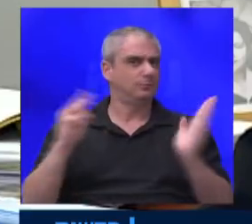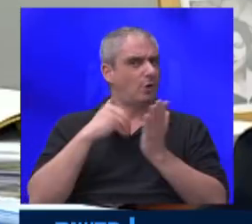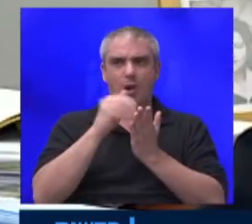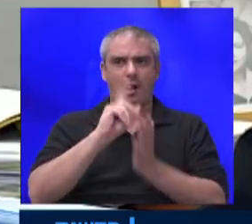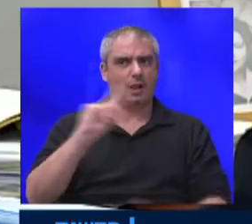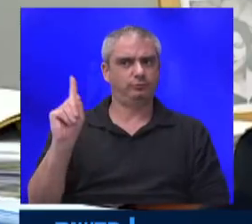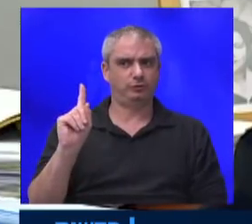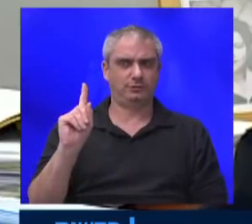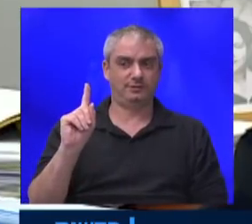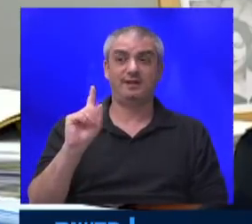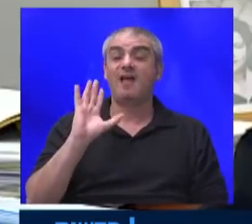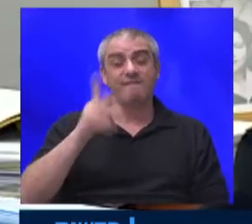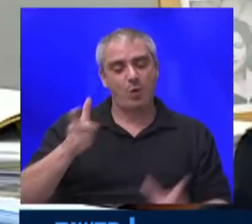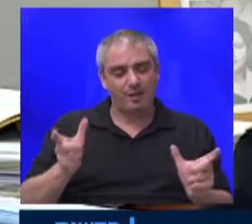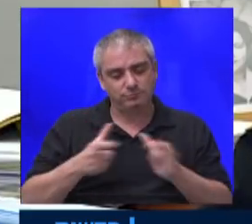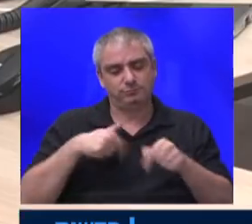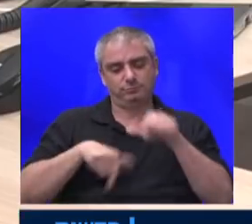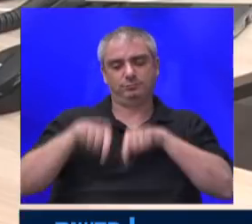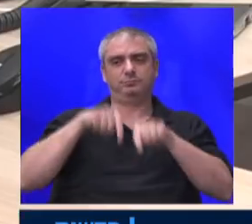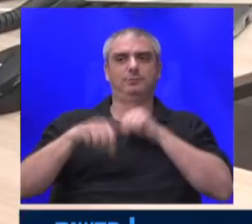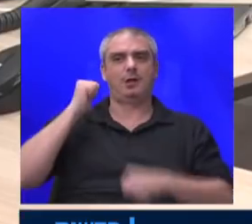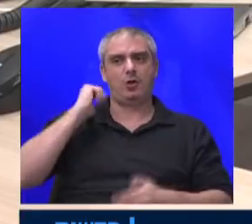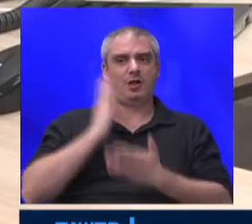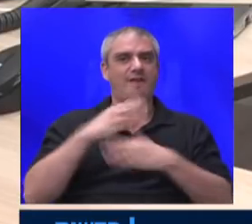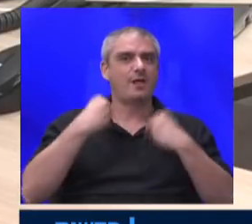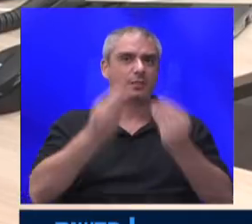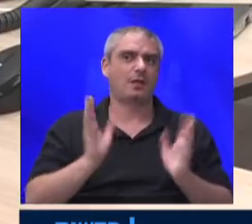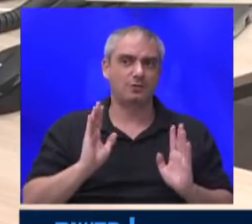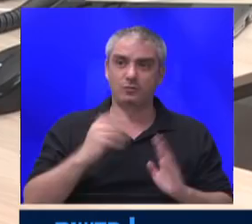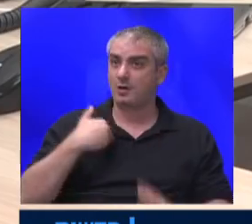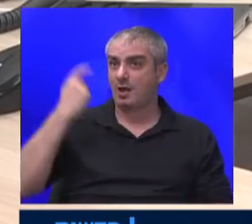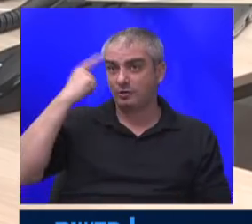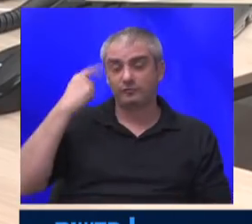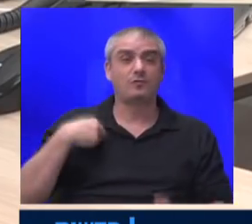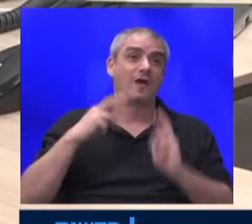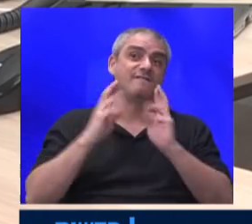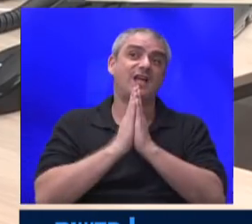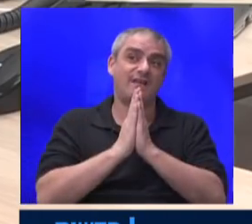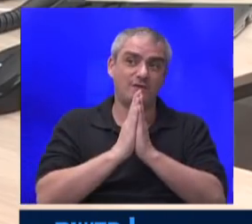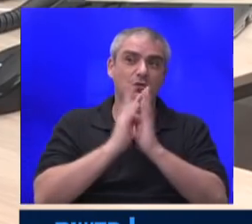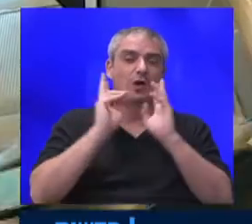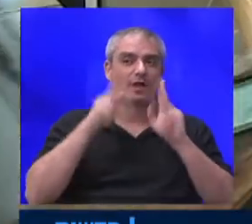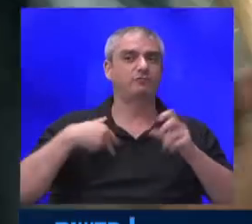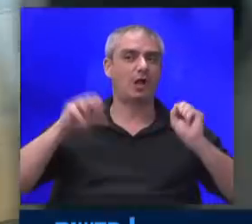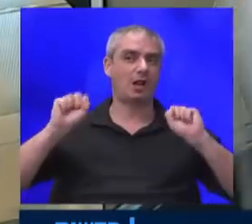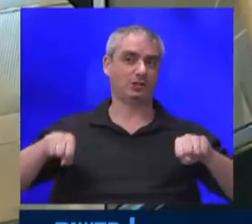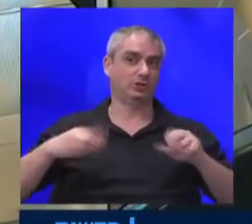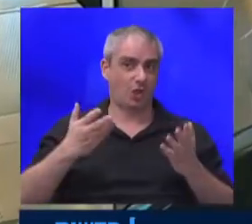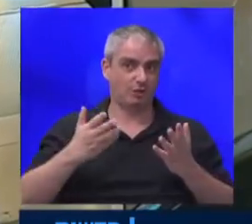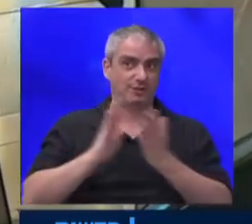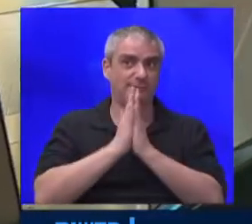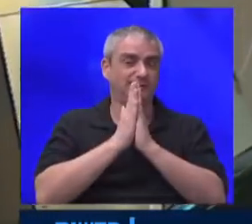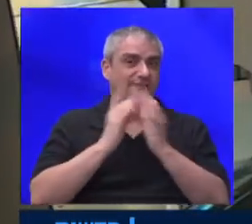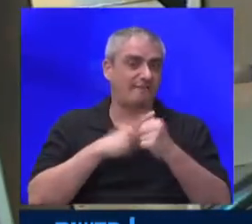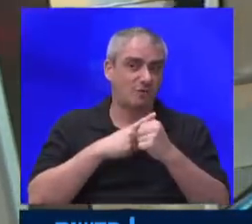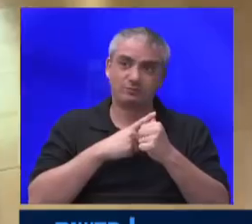ואף נהדק את אלה שכבר נתנו. חשבנו וקיווינו שיוכלו לשלוט בצפיפות. הדבר הזה